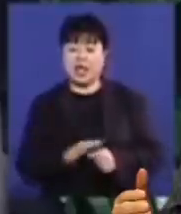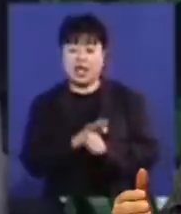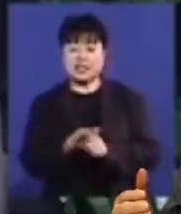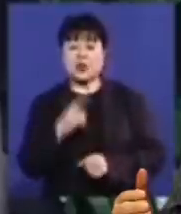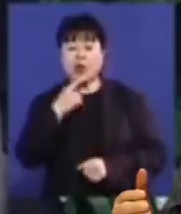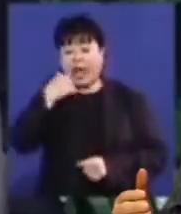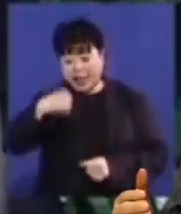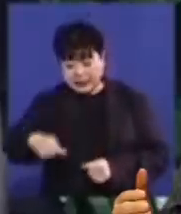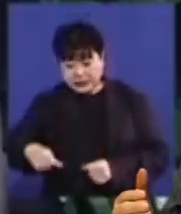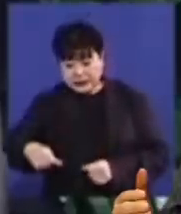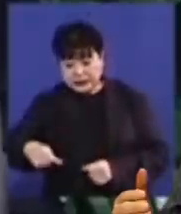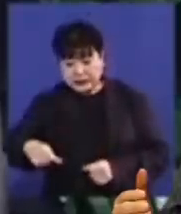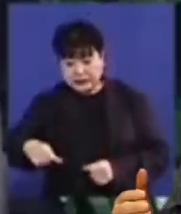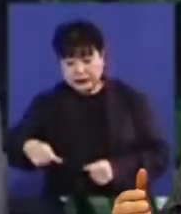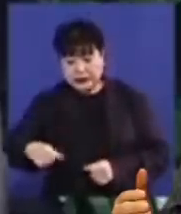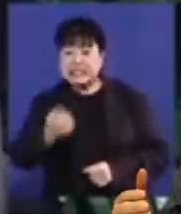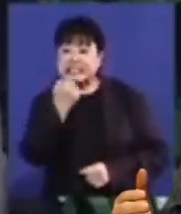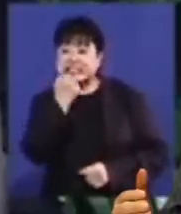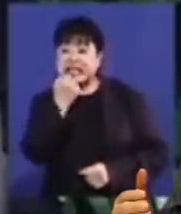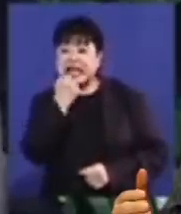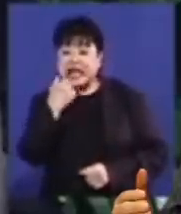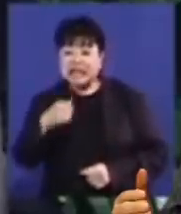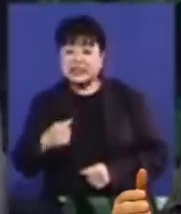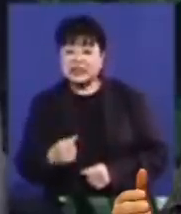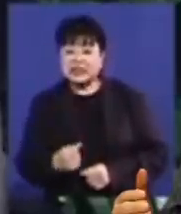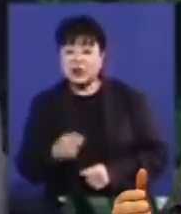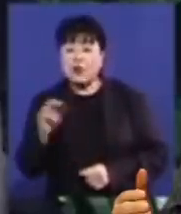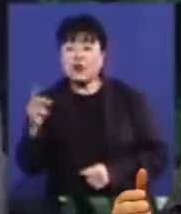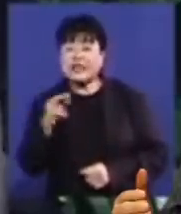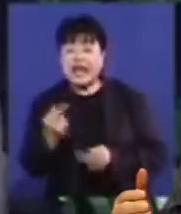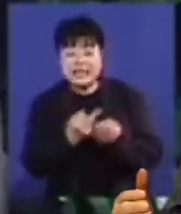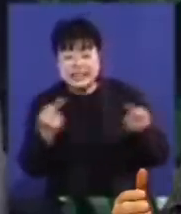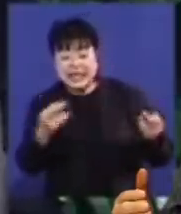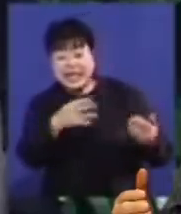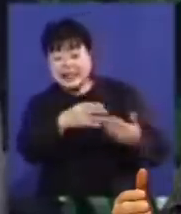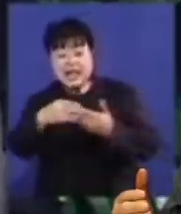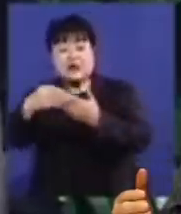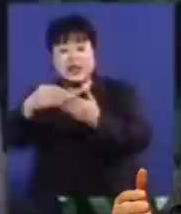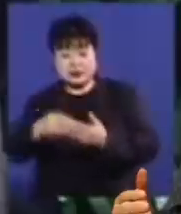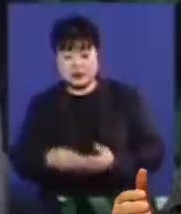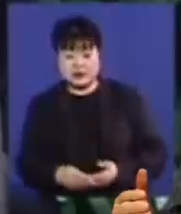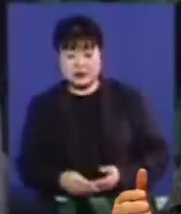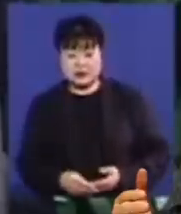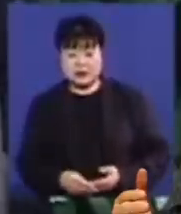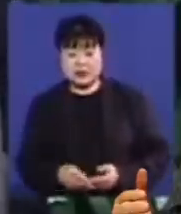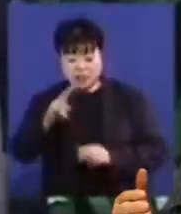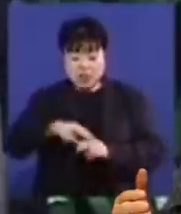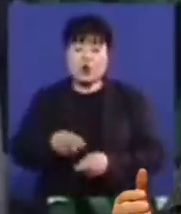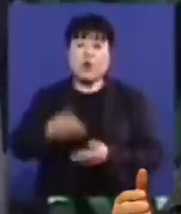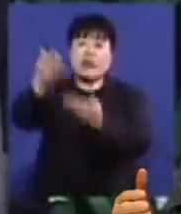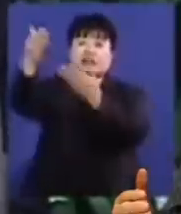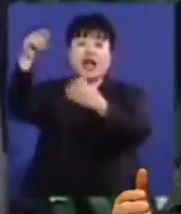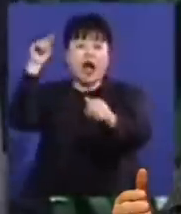독자 이삭을 모리아산에 데리고 와서 내게 제물로 드리라.